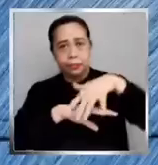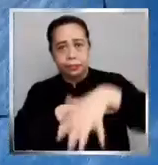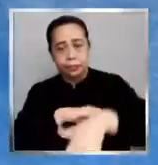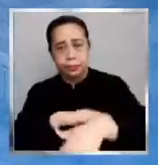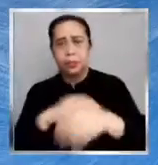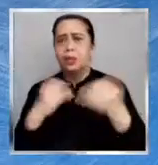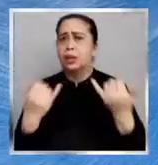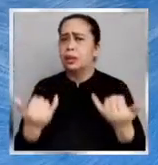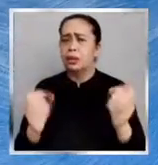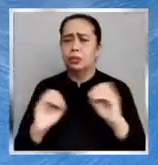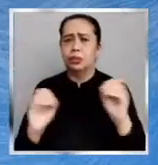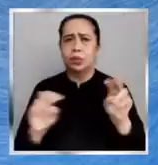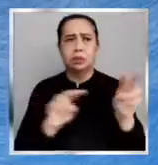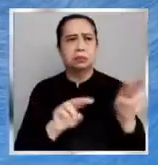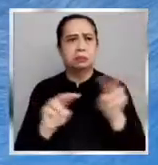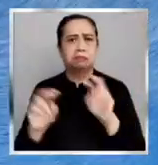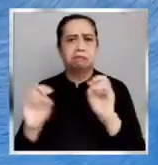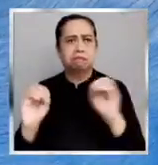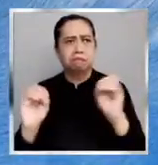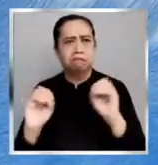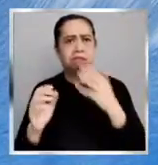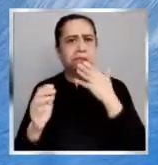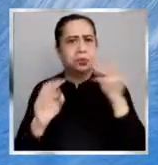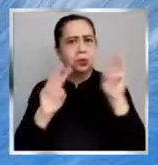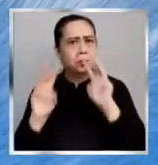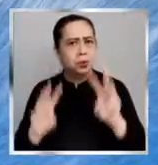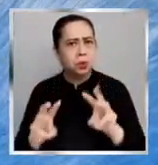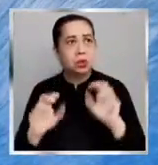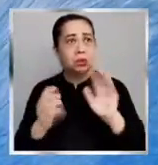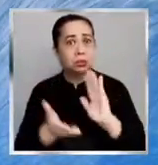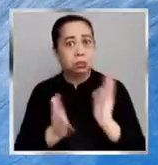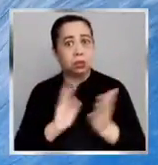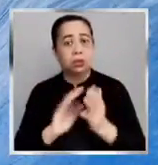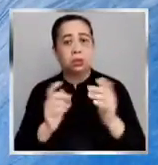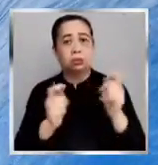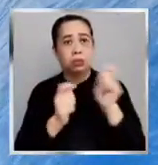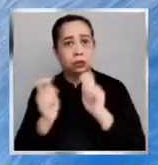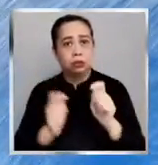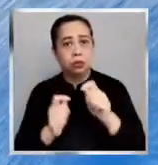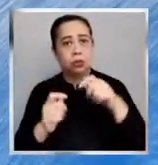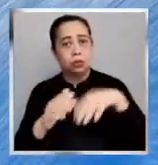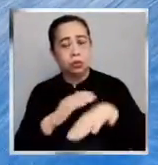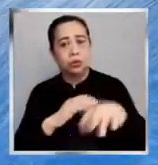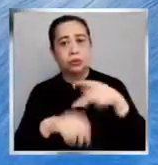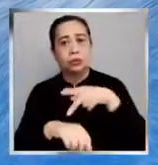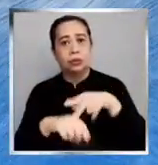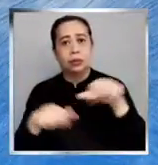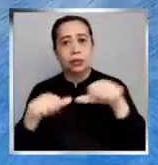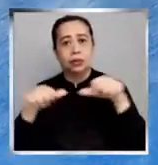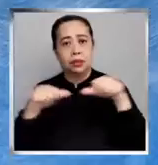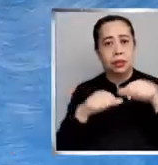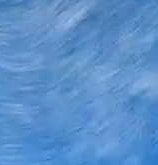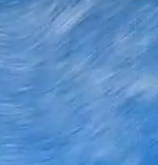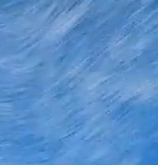namang namamataang sama ng panahon na posibleng mabuo o pumasok sa Philippine Area of